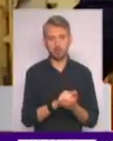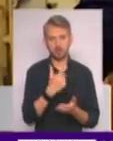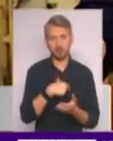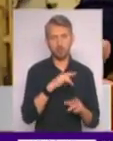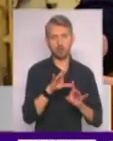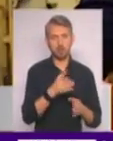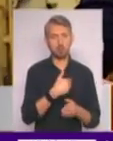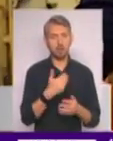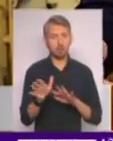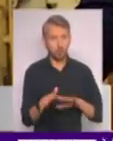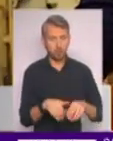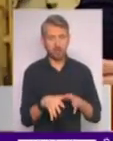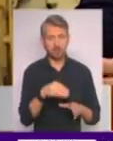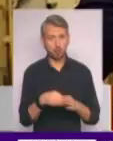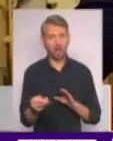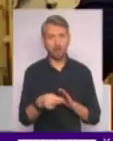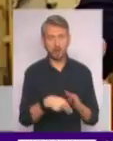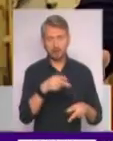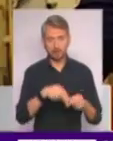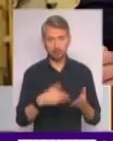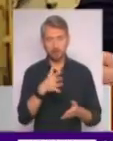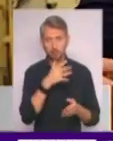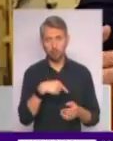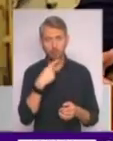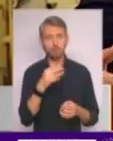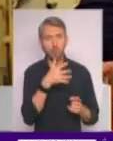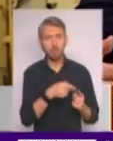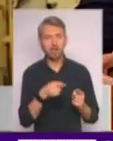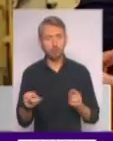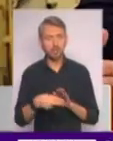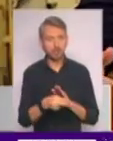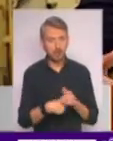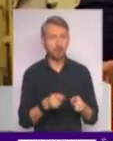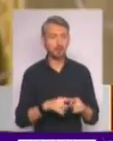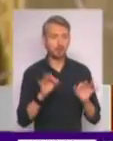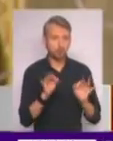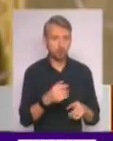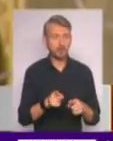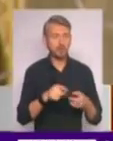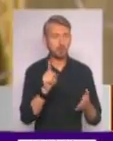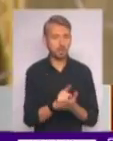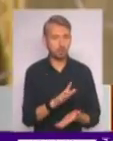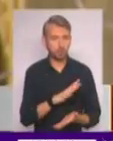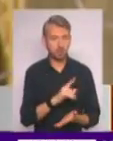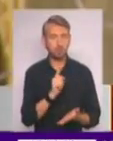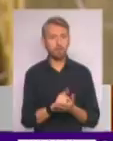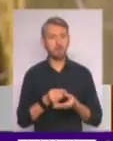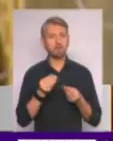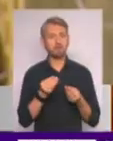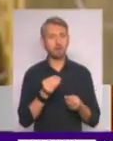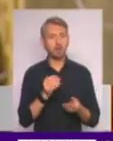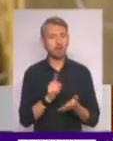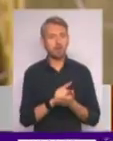вже пройшли вибори, вже агітація закінчилася. Якщо поговоримо про період агітації, звичайно, це слушно і це має бути. Не повинні ми впливати на